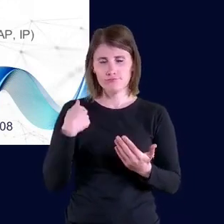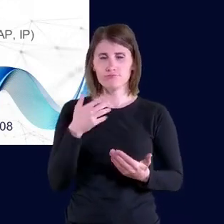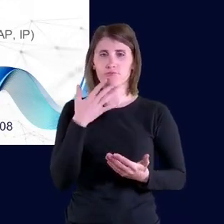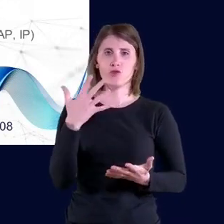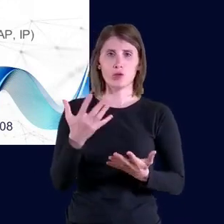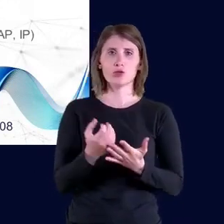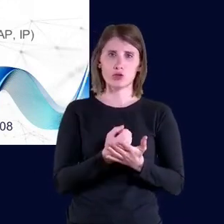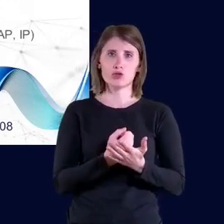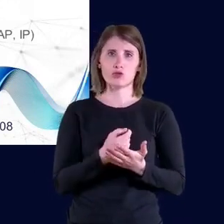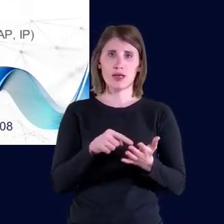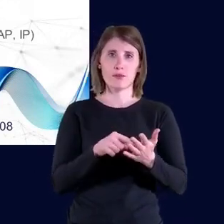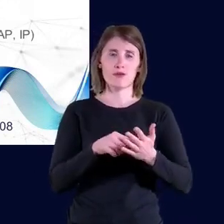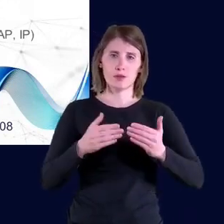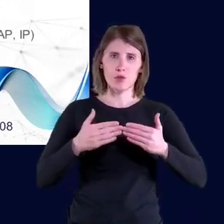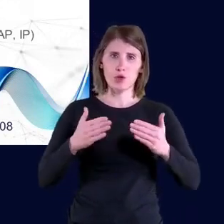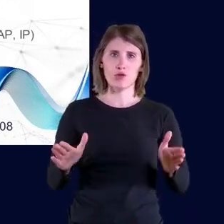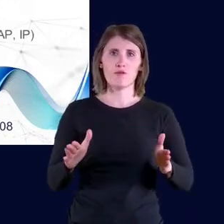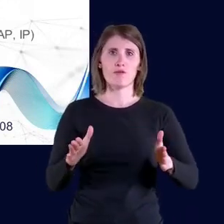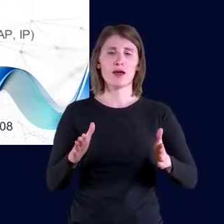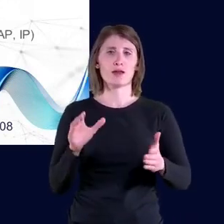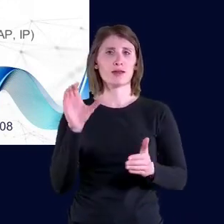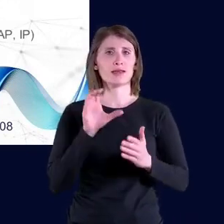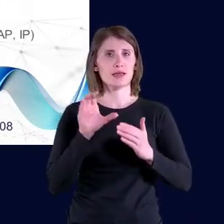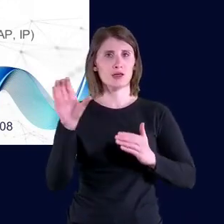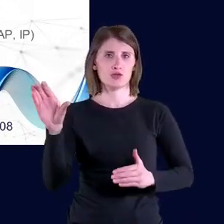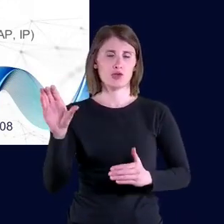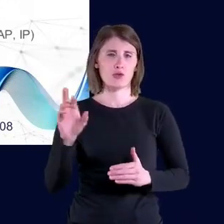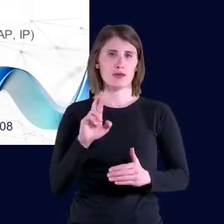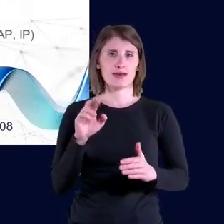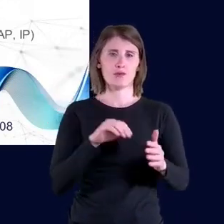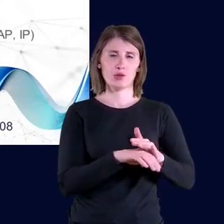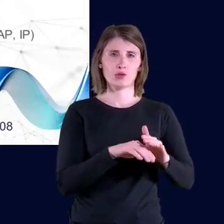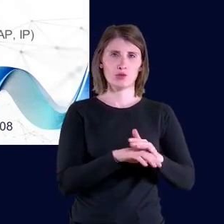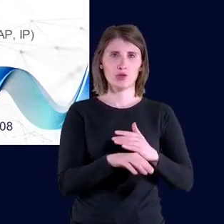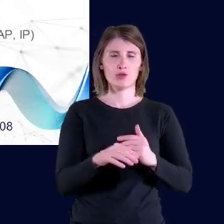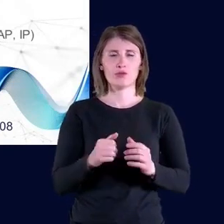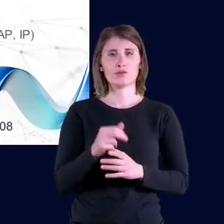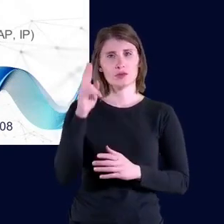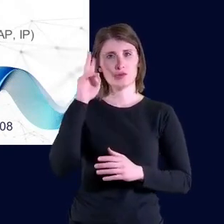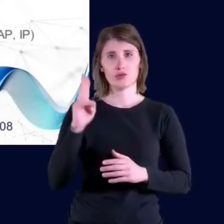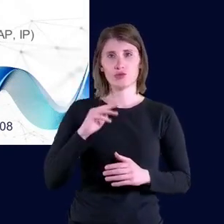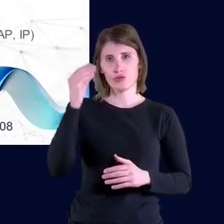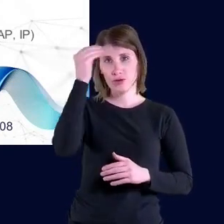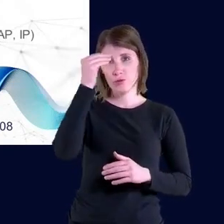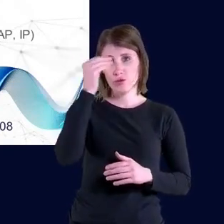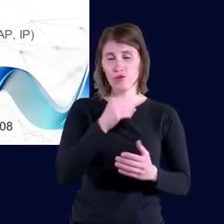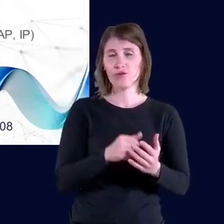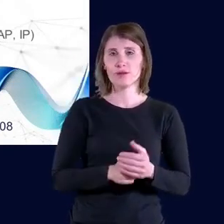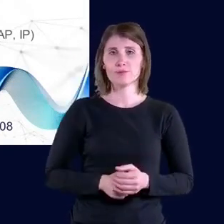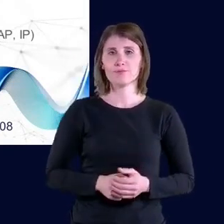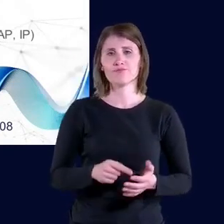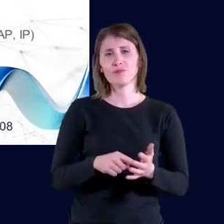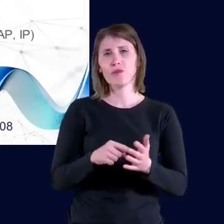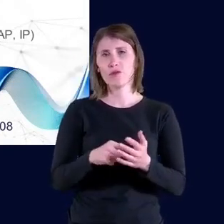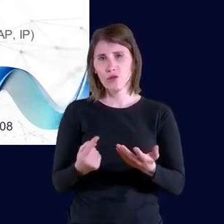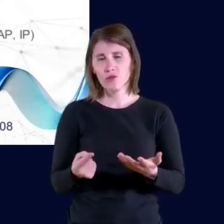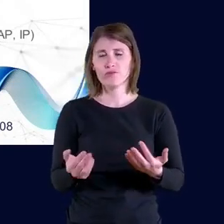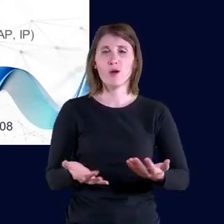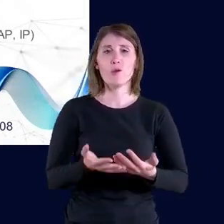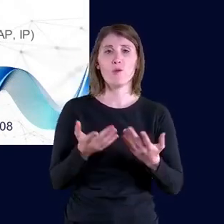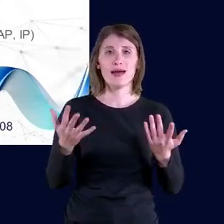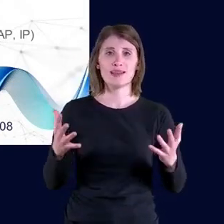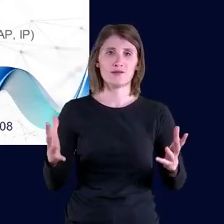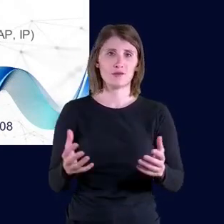w otwartych zasobach repozytorium cyfrowe instytutów naukowych przechowywane w ten sposób obiekty są łatwe do wyszukania